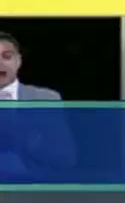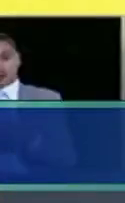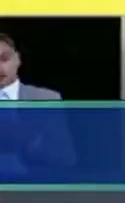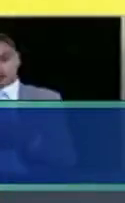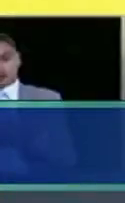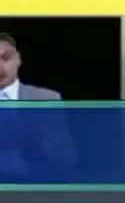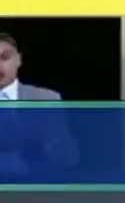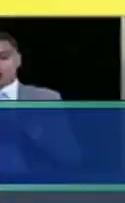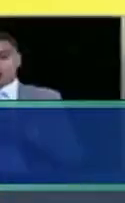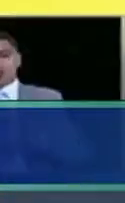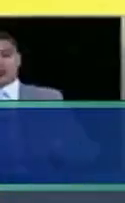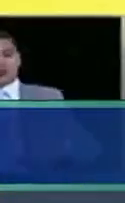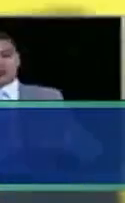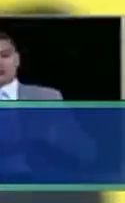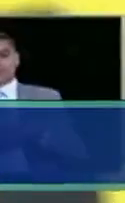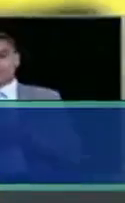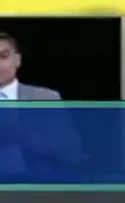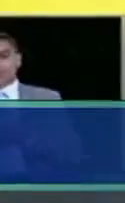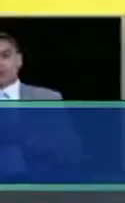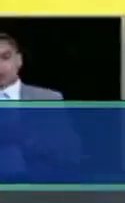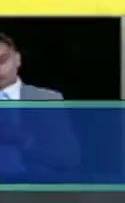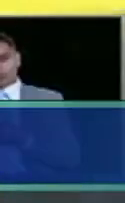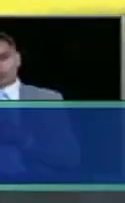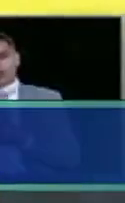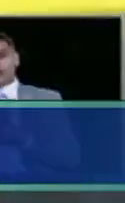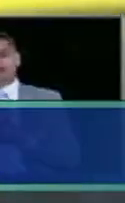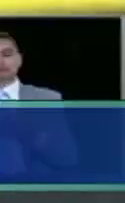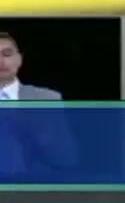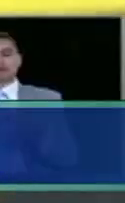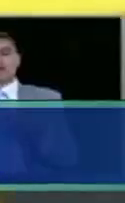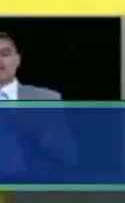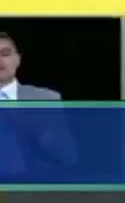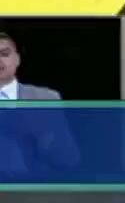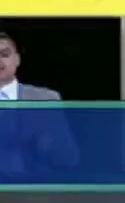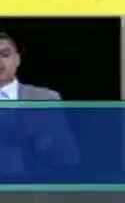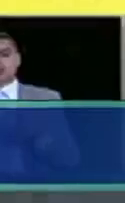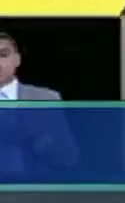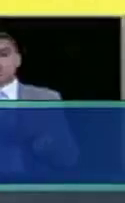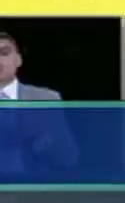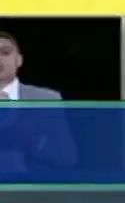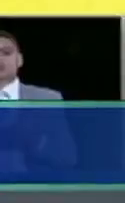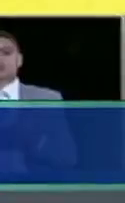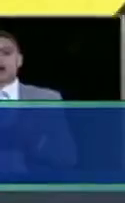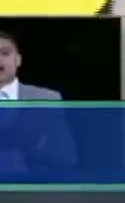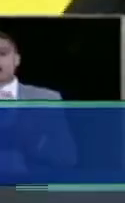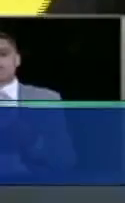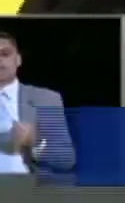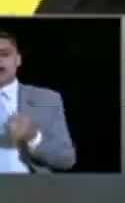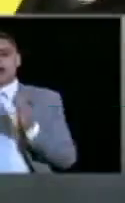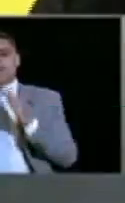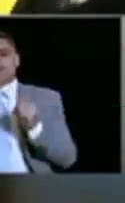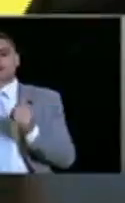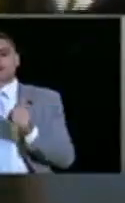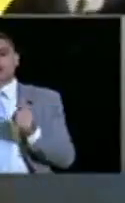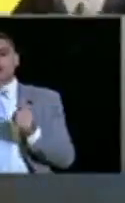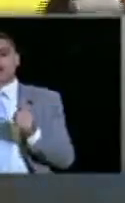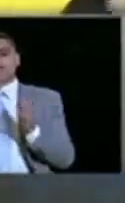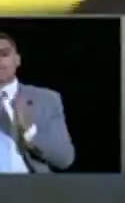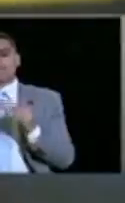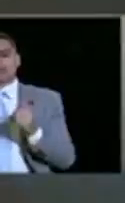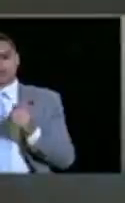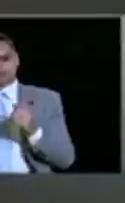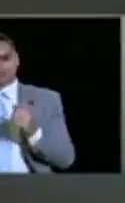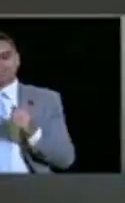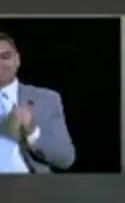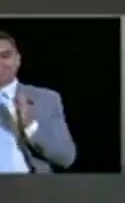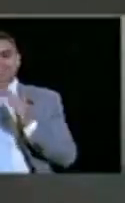بشكركم جميعا وبقول لكم كل سنة وانتم طيبين، ودايما دايما المصريين دايما المصريين كده.